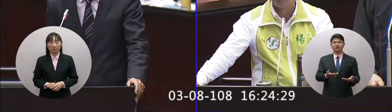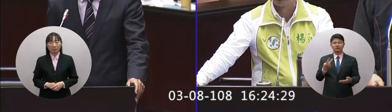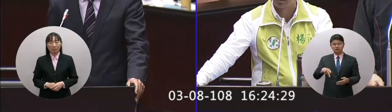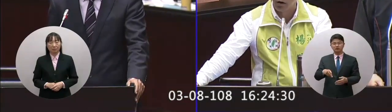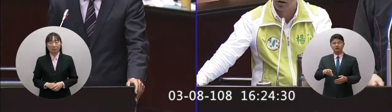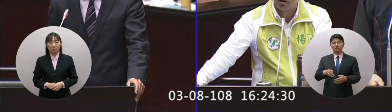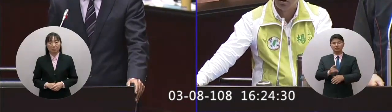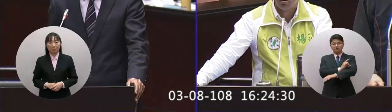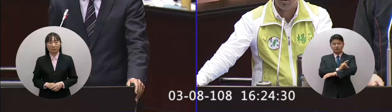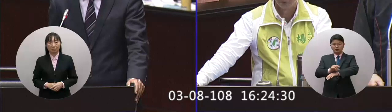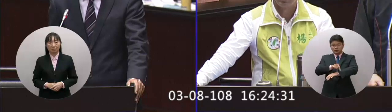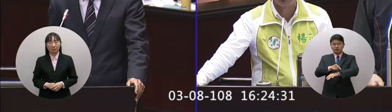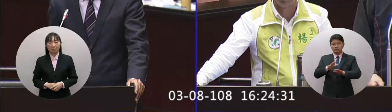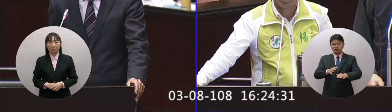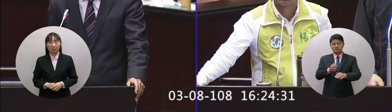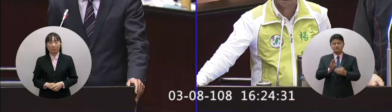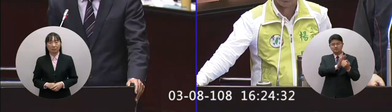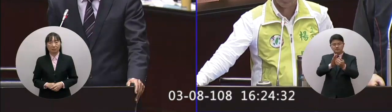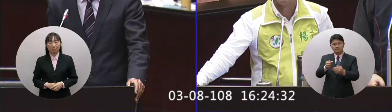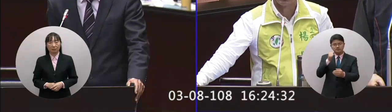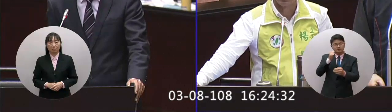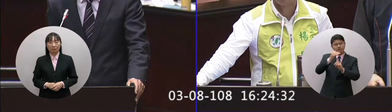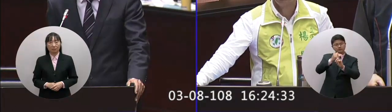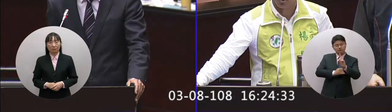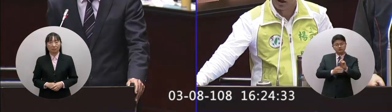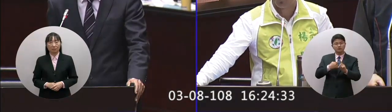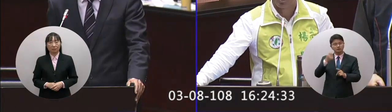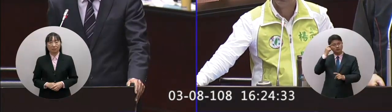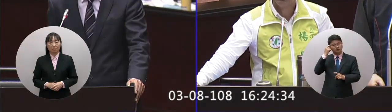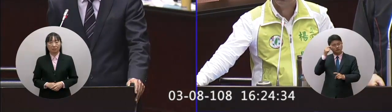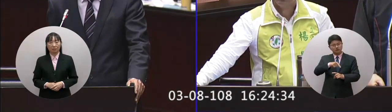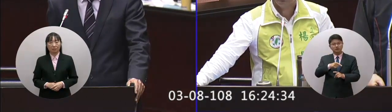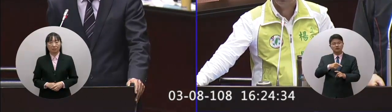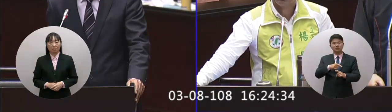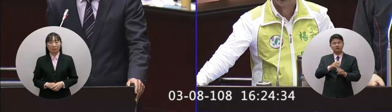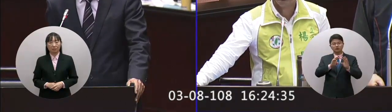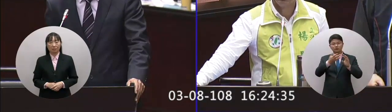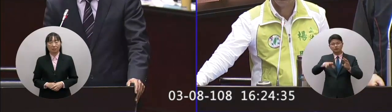要的强度没有那么高了，我们是不是来做一下海岸线的去水泥化？